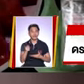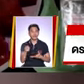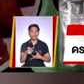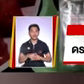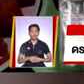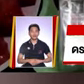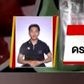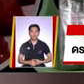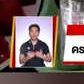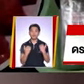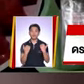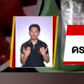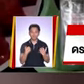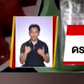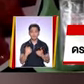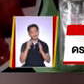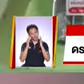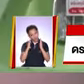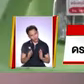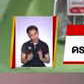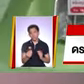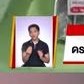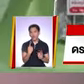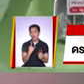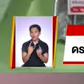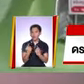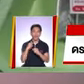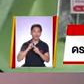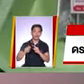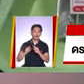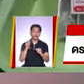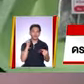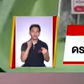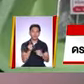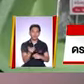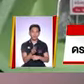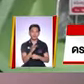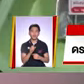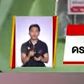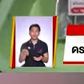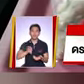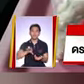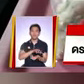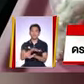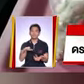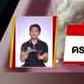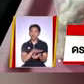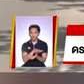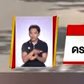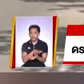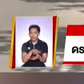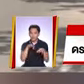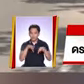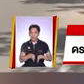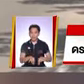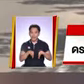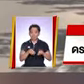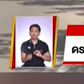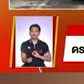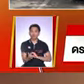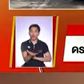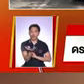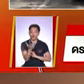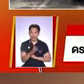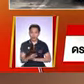ปกติแม้ว่าจะมีเสียงสะท้อนแซวแซะบ้างนะเรื่องของปลาส้มผสมแป้งปลาส้มชุบแป้งทอดหลังจาก